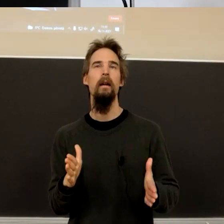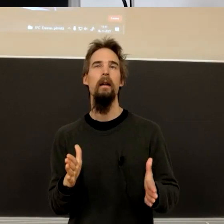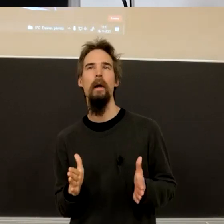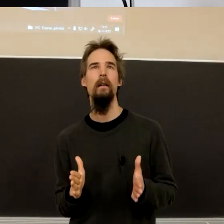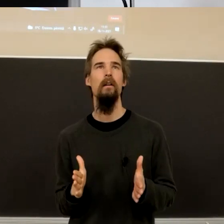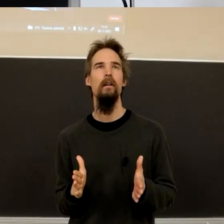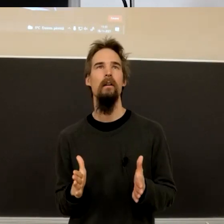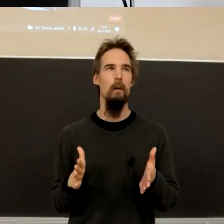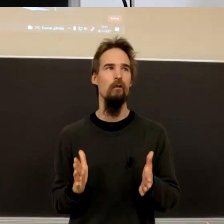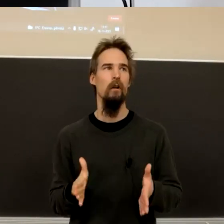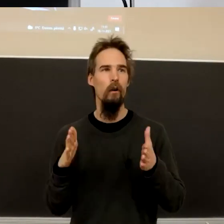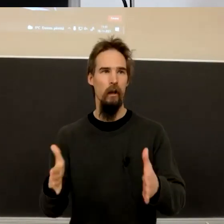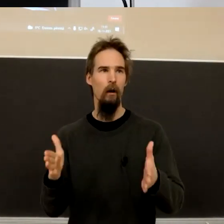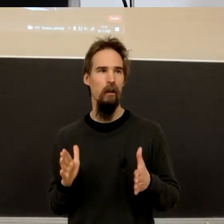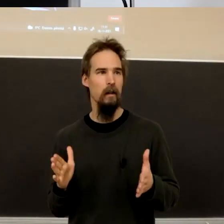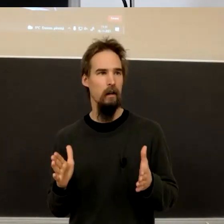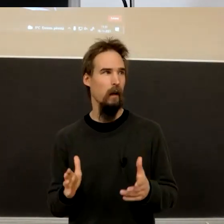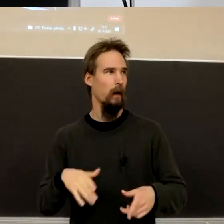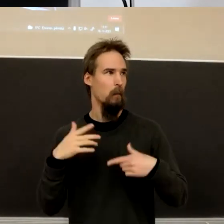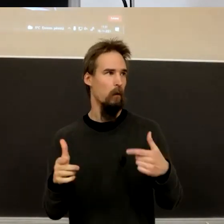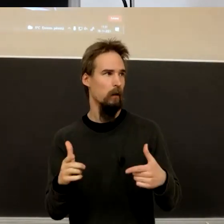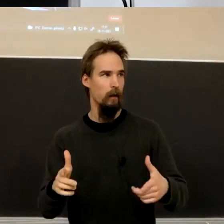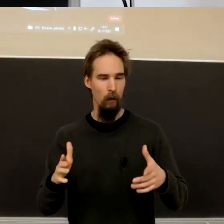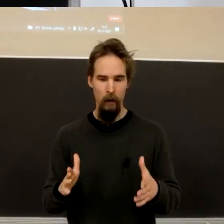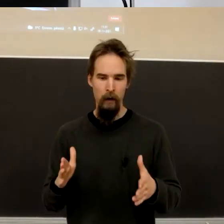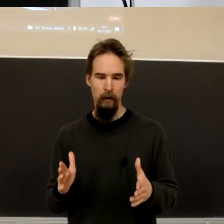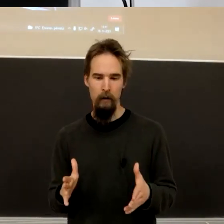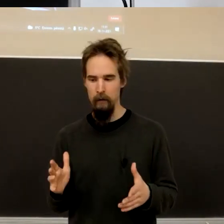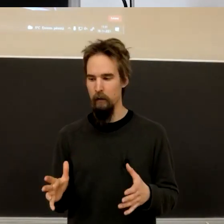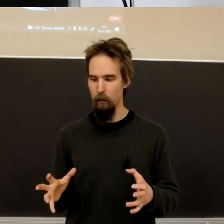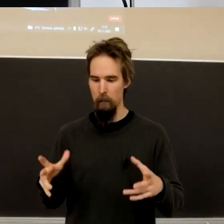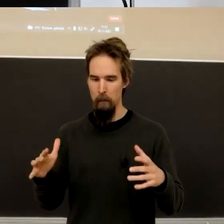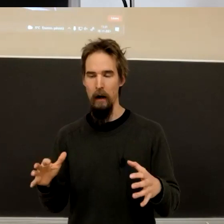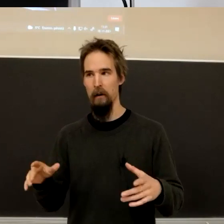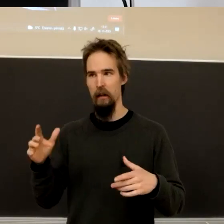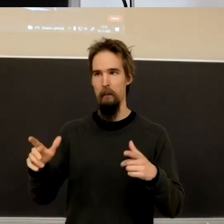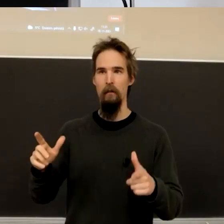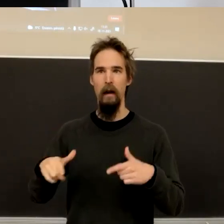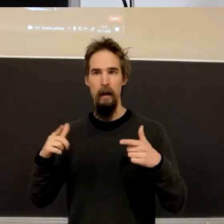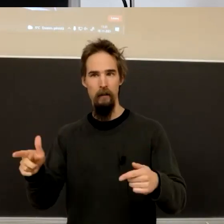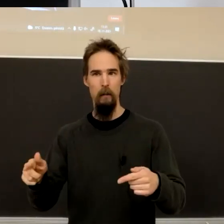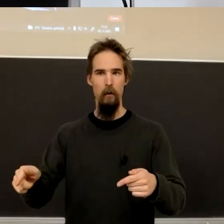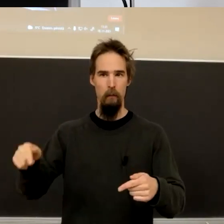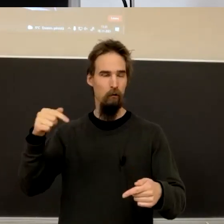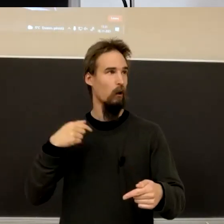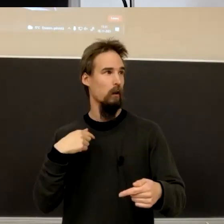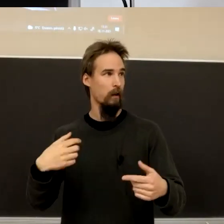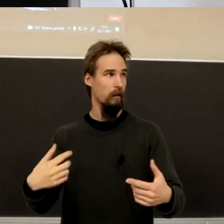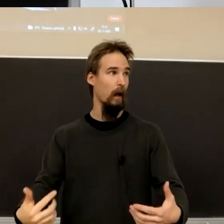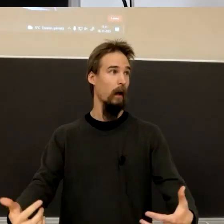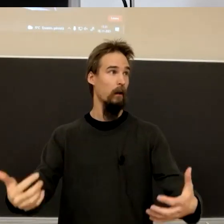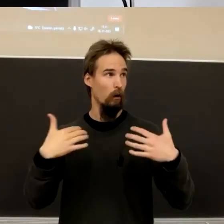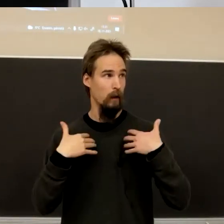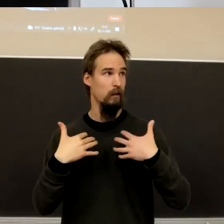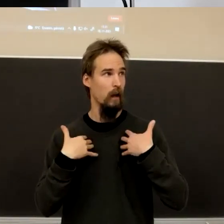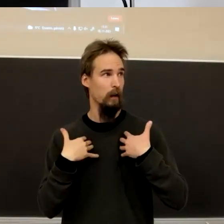meidän instrumentaaliset pyrkimykset olisi egocentrisiä, että me pyritään niin kuin toimimaan maailmassa, että meillä on välineellisiä pyrkimyksiä, jotka